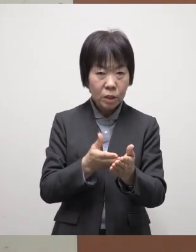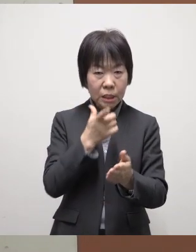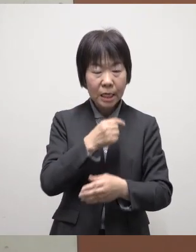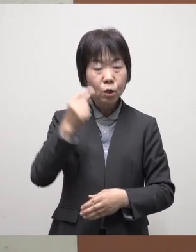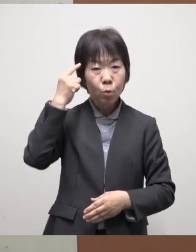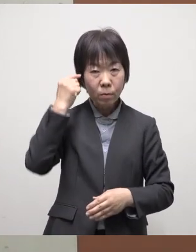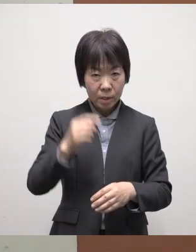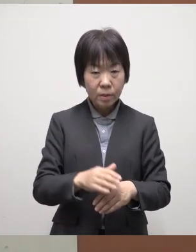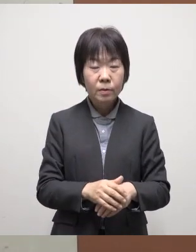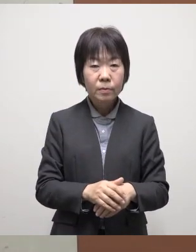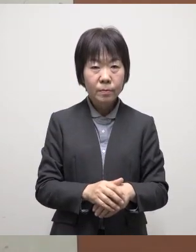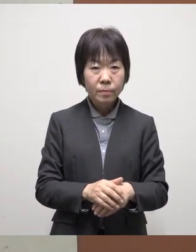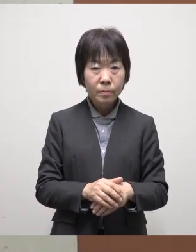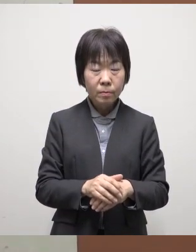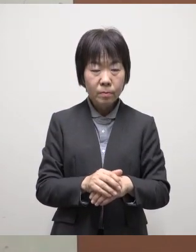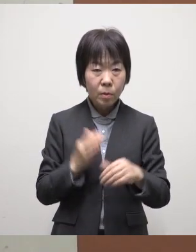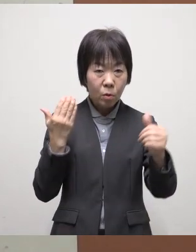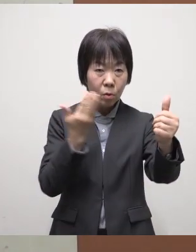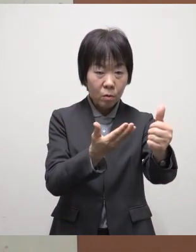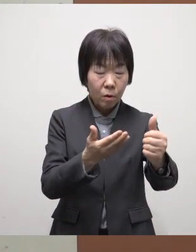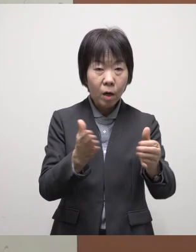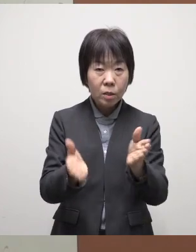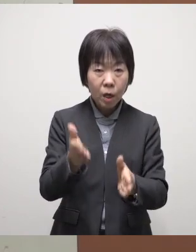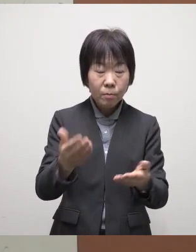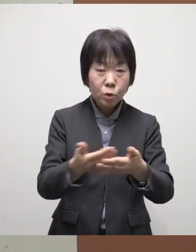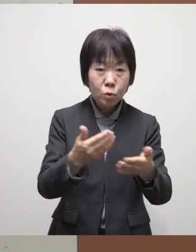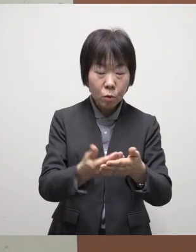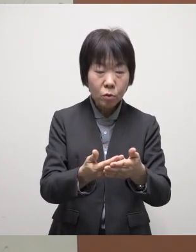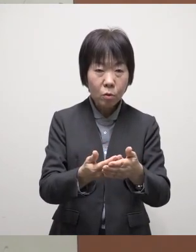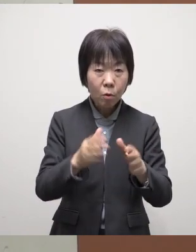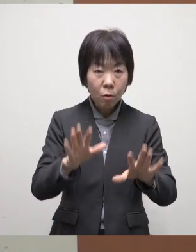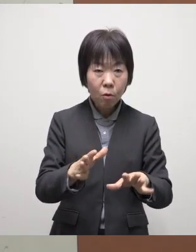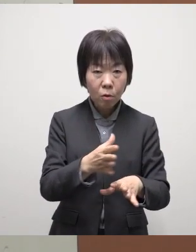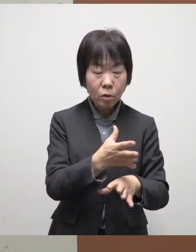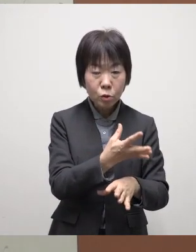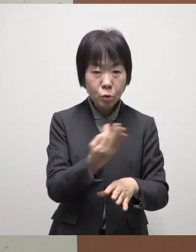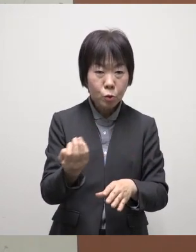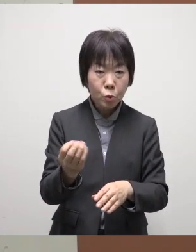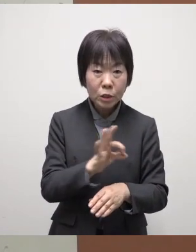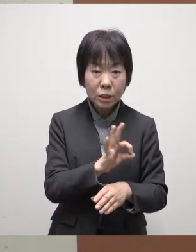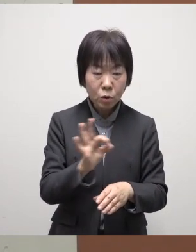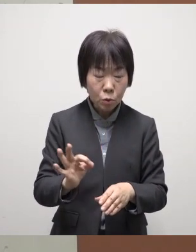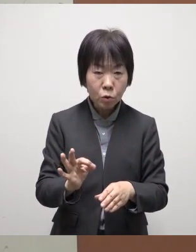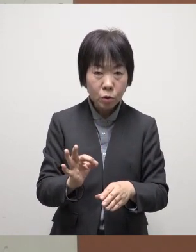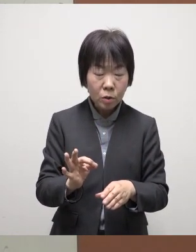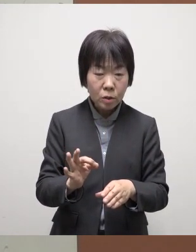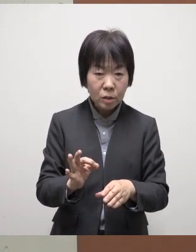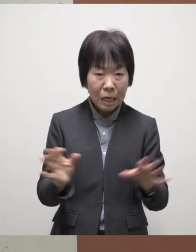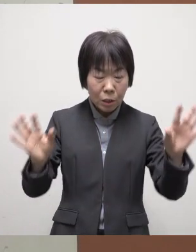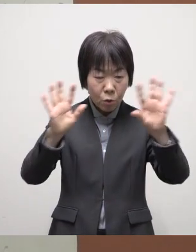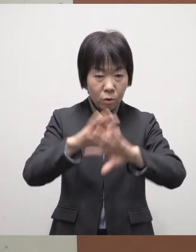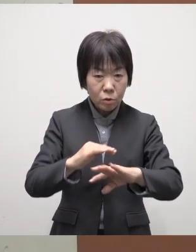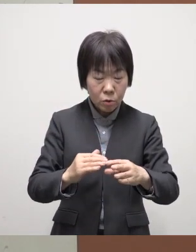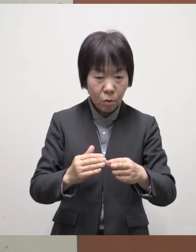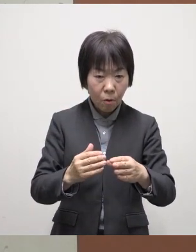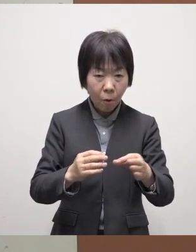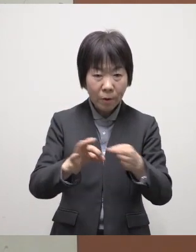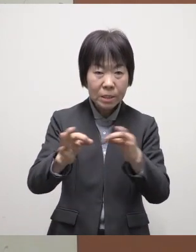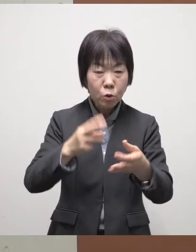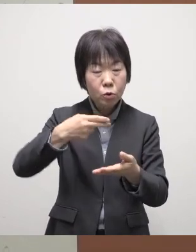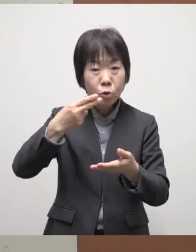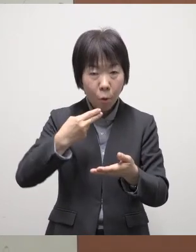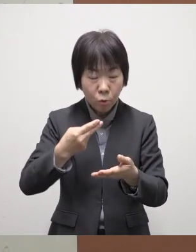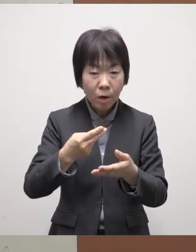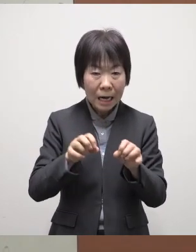思います旅しがそれはあのここ数実ですねあの夜の飲食店とかの感染拡大が非常に多いということ